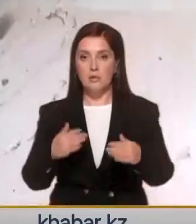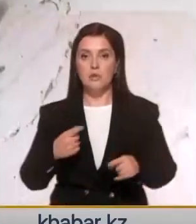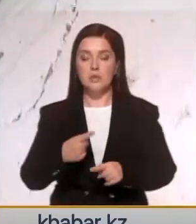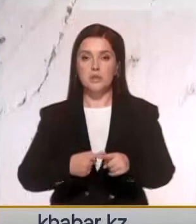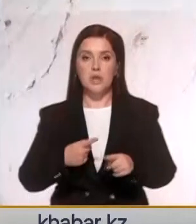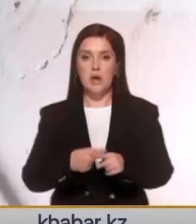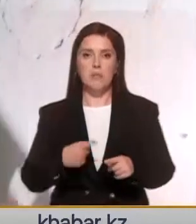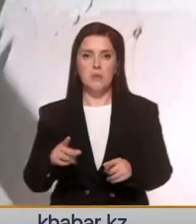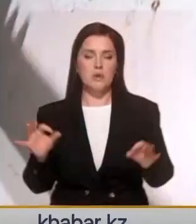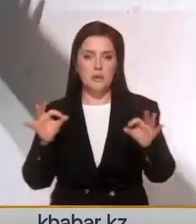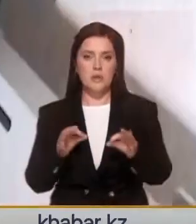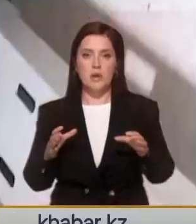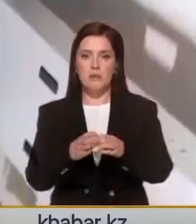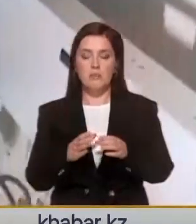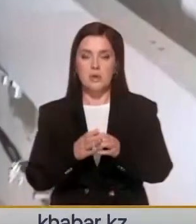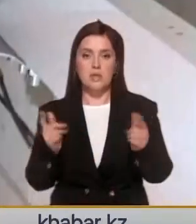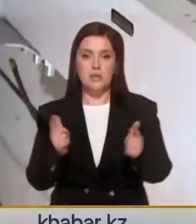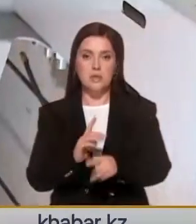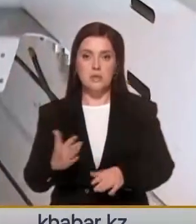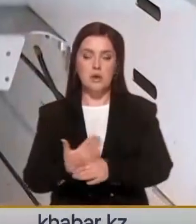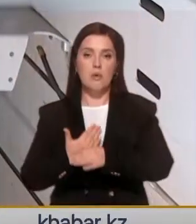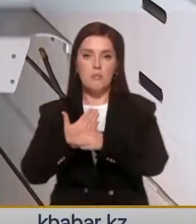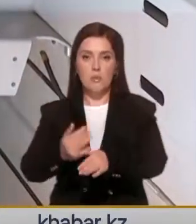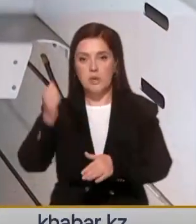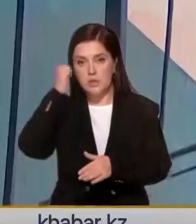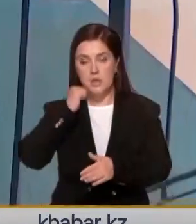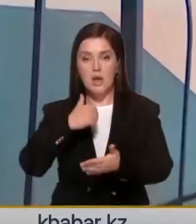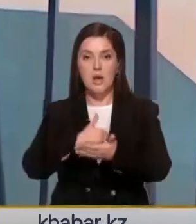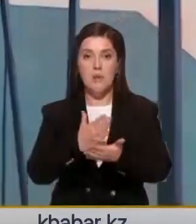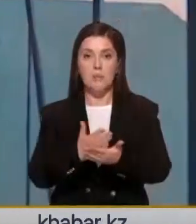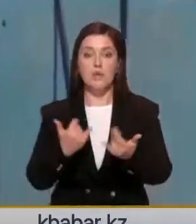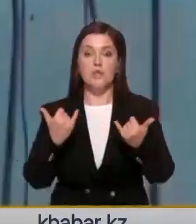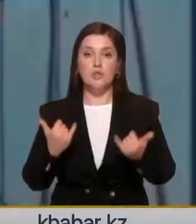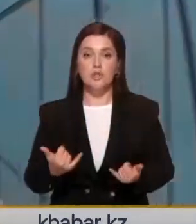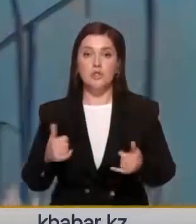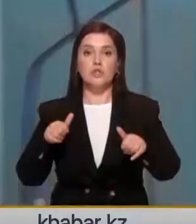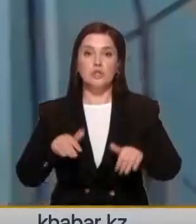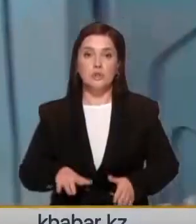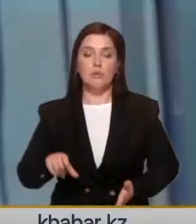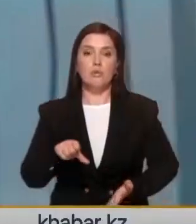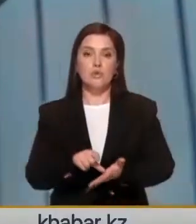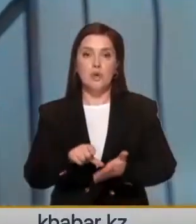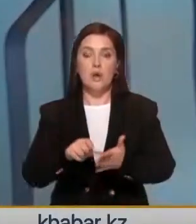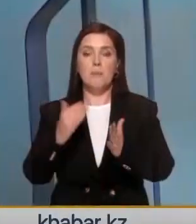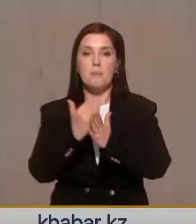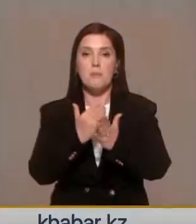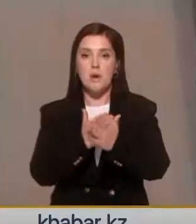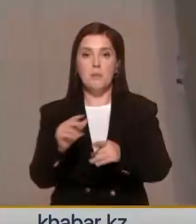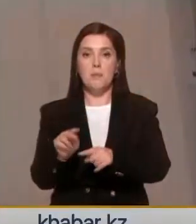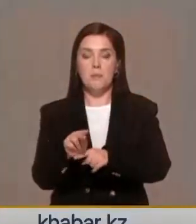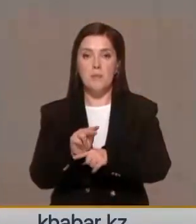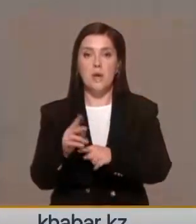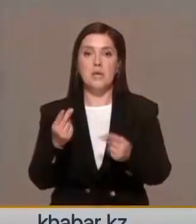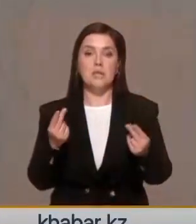одна компания больше не берется за обслуживание изношенного оборудования. Теперь жильцы решили участвовать в программе модернизации. Деньги